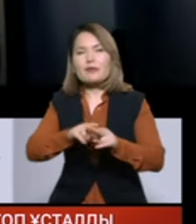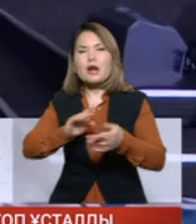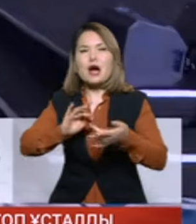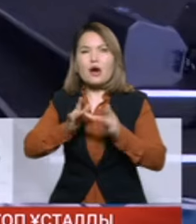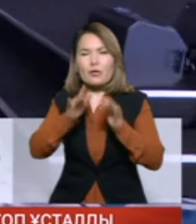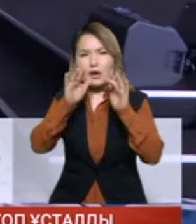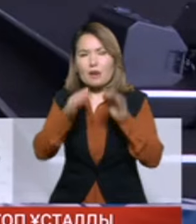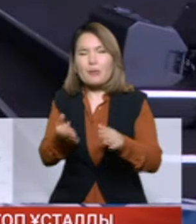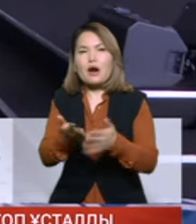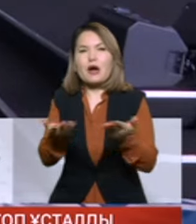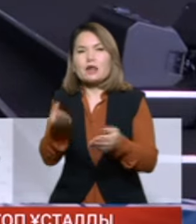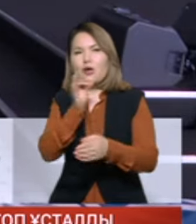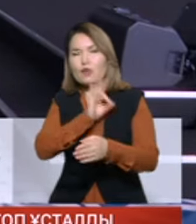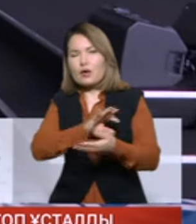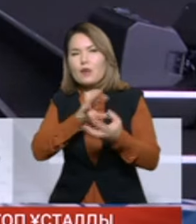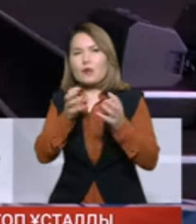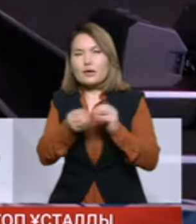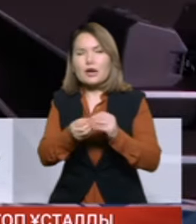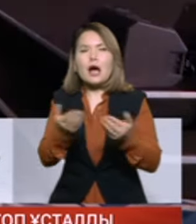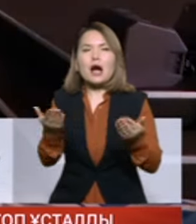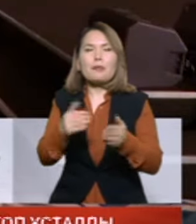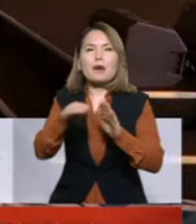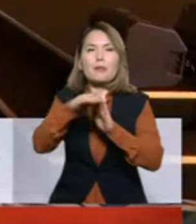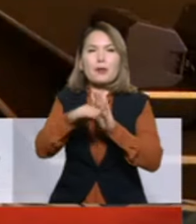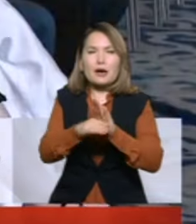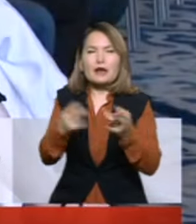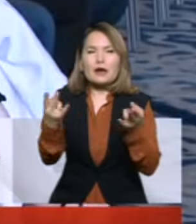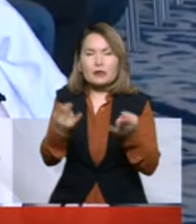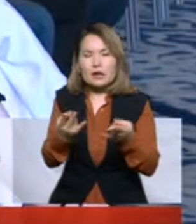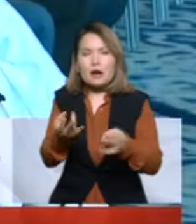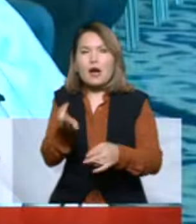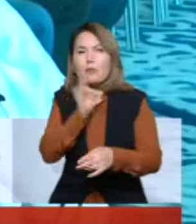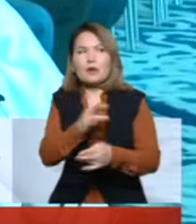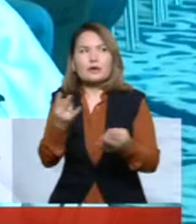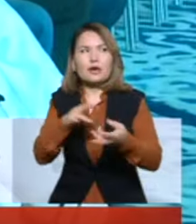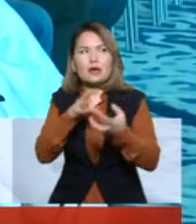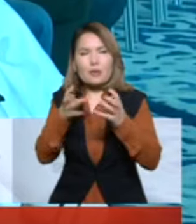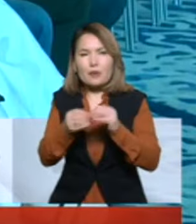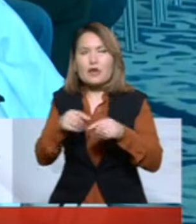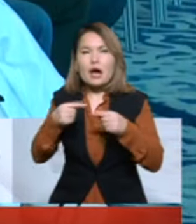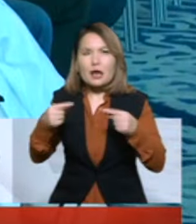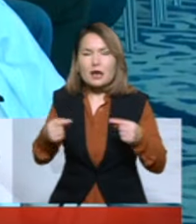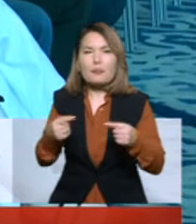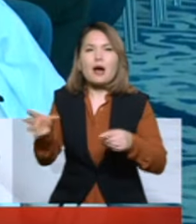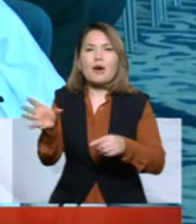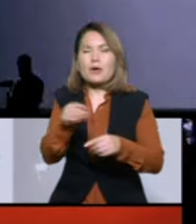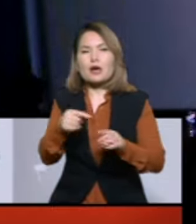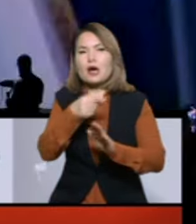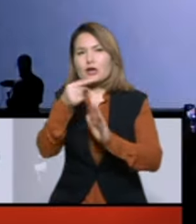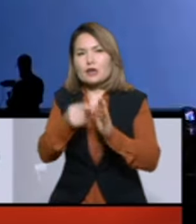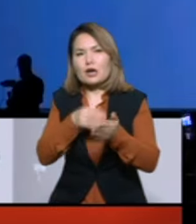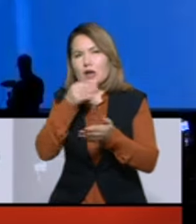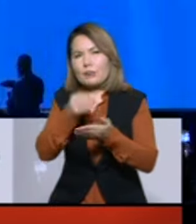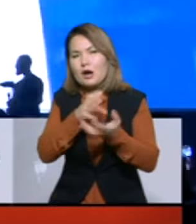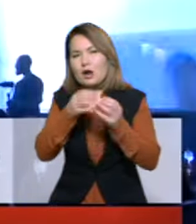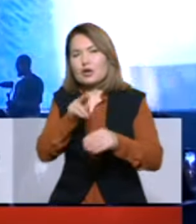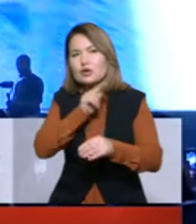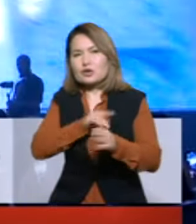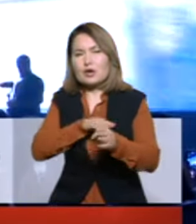қалай қолдана аламыз. Ол үшін қандай бағдарламаларды пайдалану керек. Осы және өзге де барлық сұрақтар